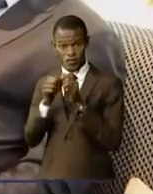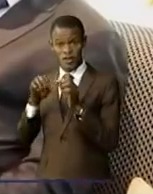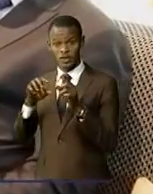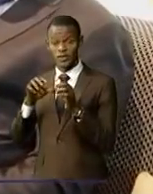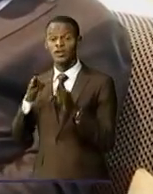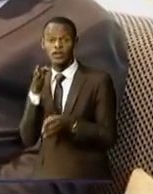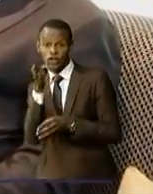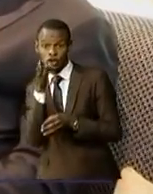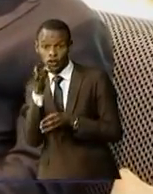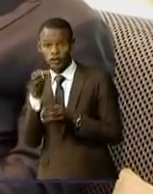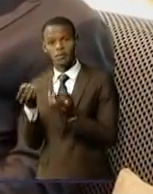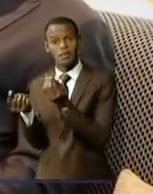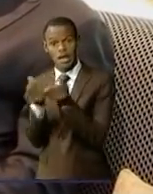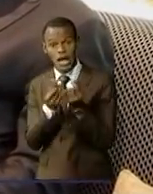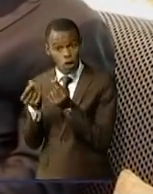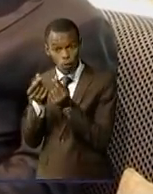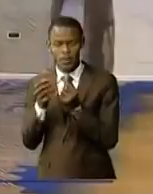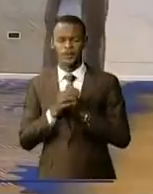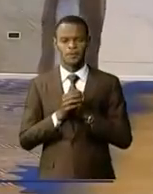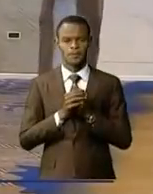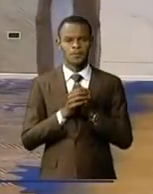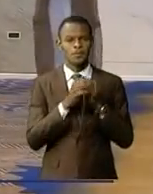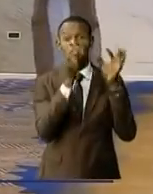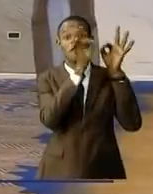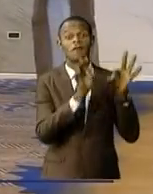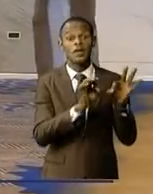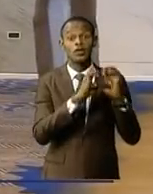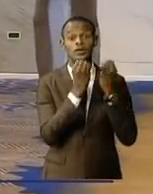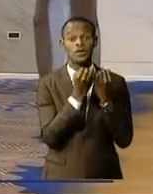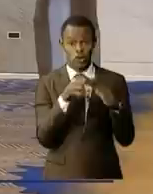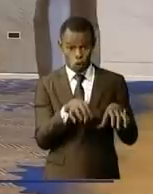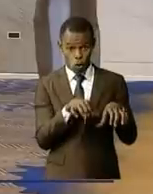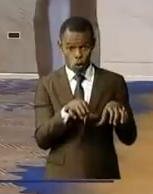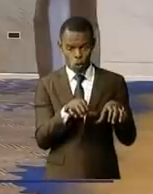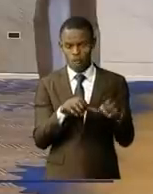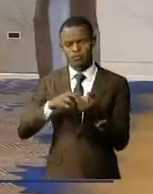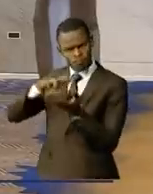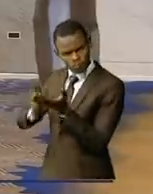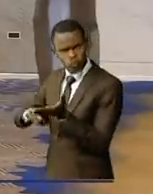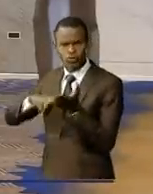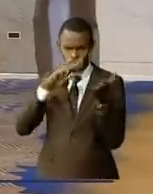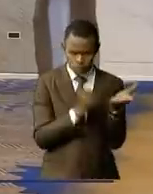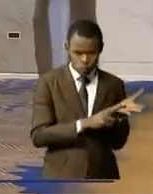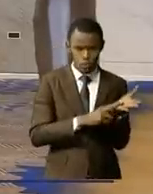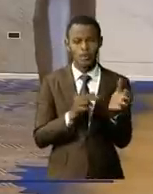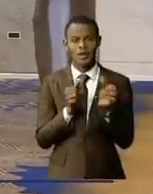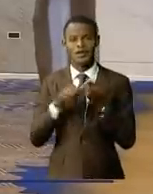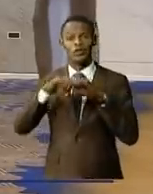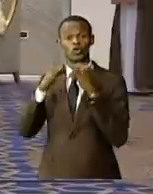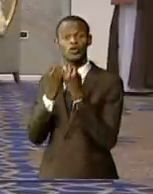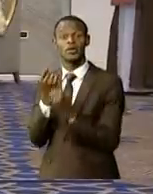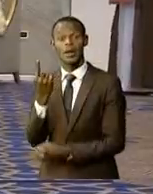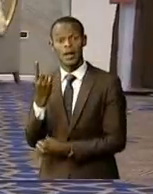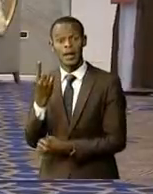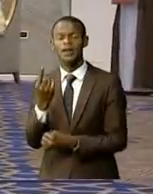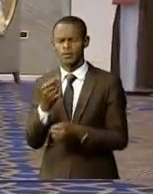Congo. L'AFEC a joué un rôle déterminant dans les négociations qui ont abouti à la signature de ces différents protocoles d'entente, comme